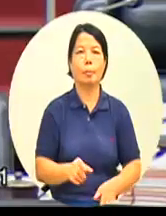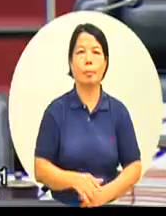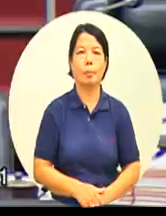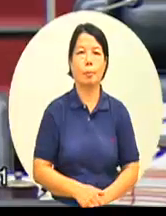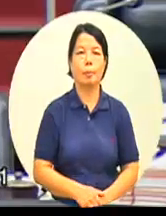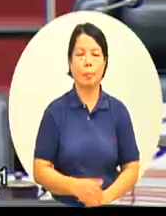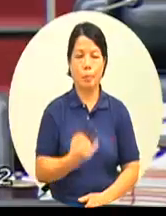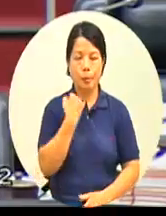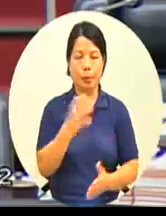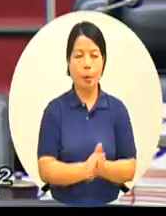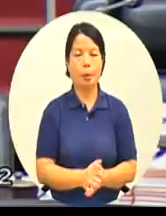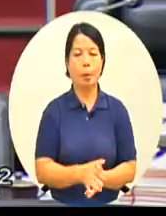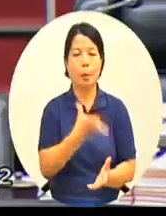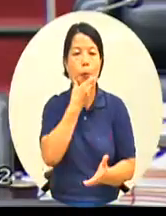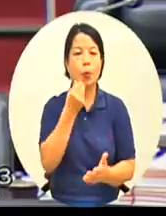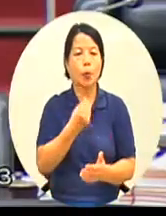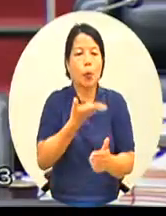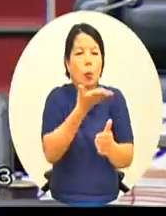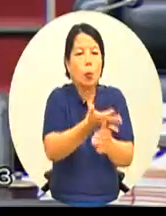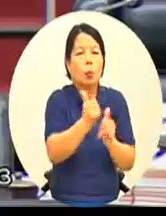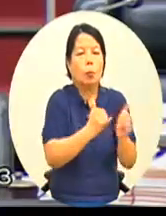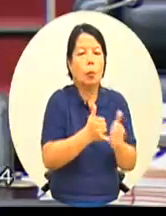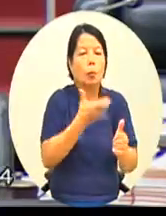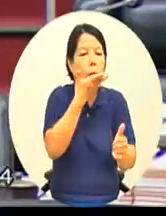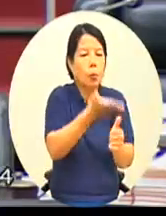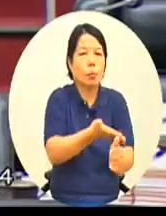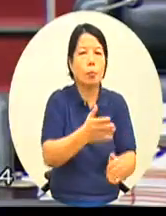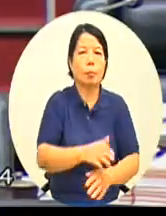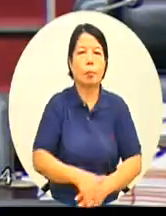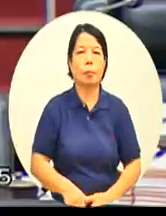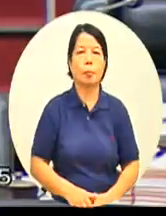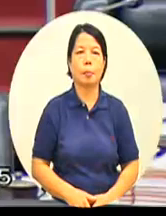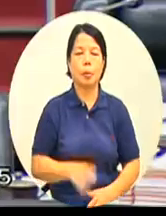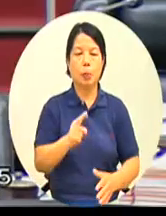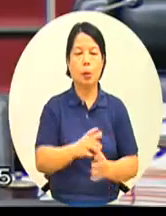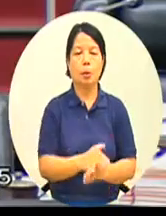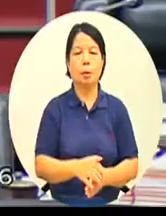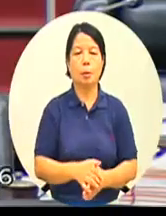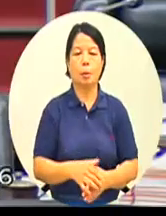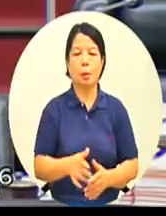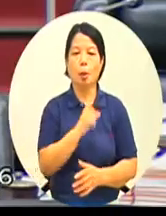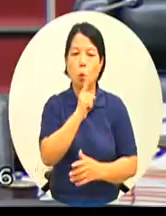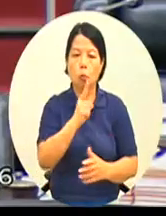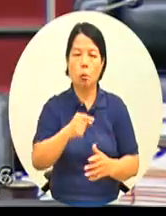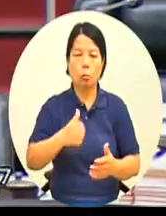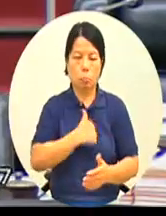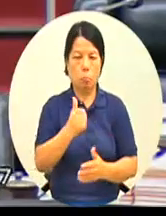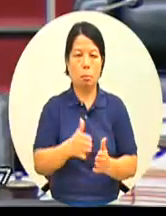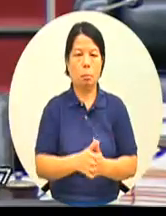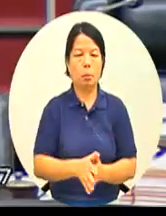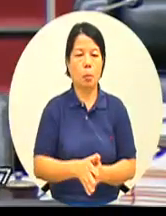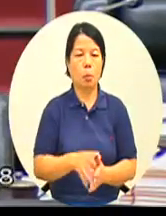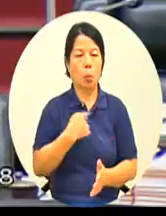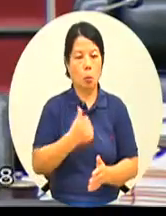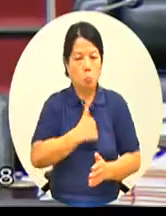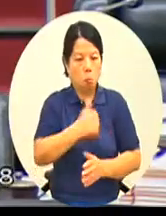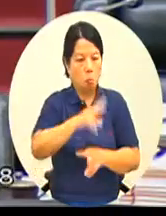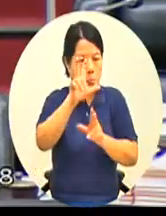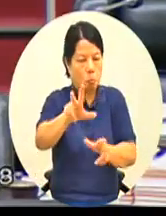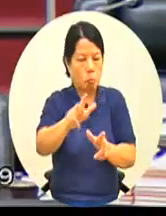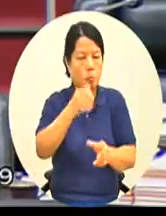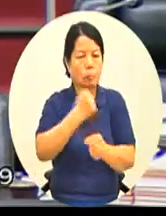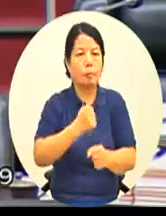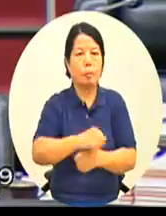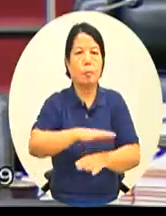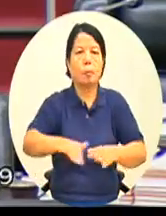可以造福，成为人民的祝福。我觉得这是口号，但是我真心的想这样子做，也期